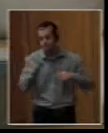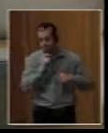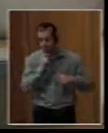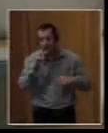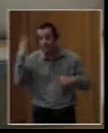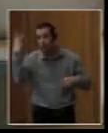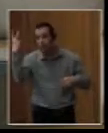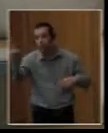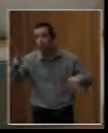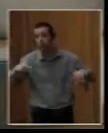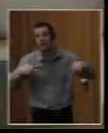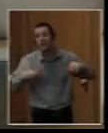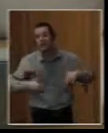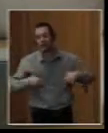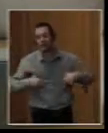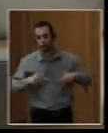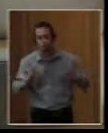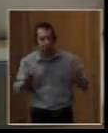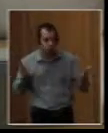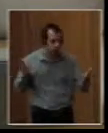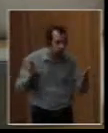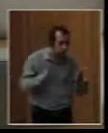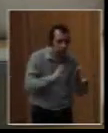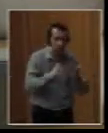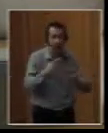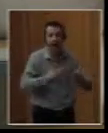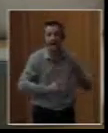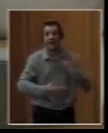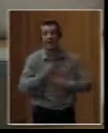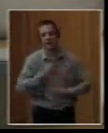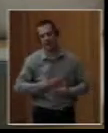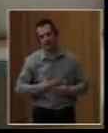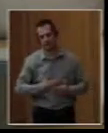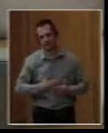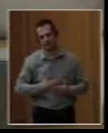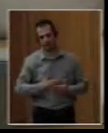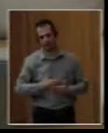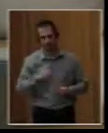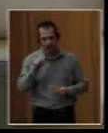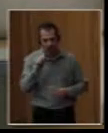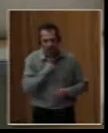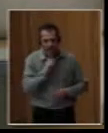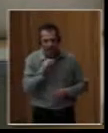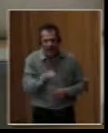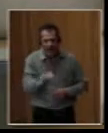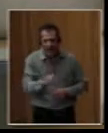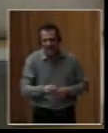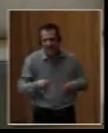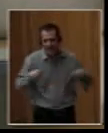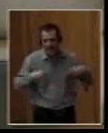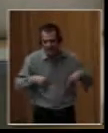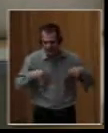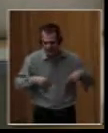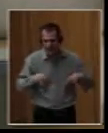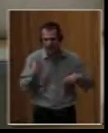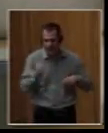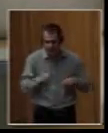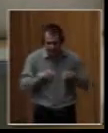Αυτή η κυβέρνηση έχει μια εξαιρετική ευκαιρία και πρόκληση